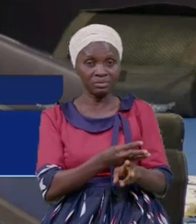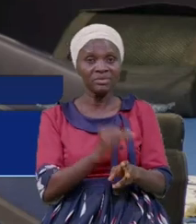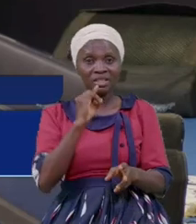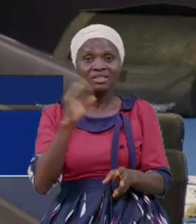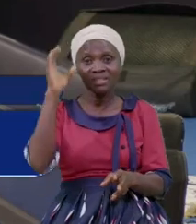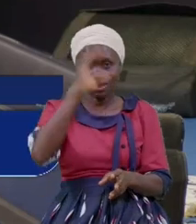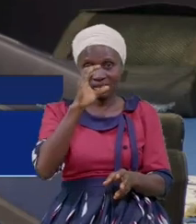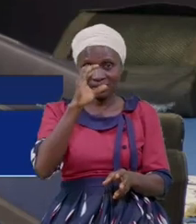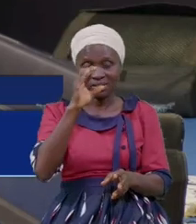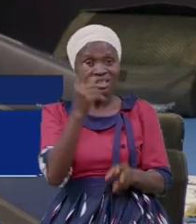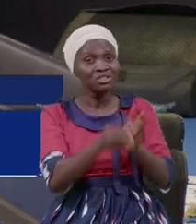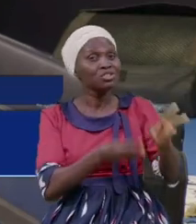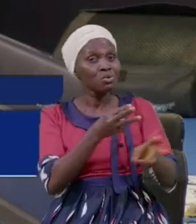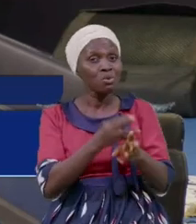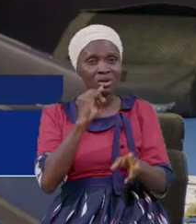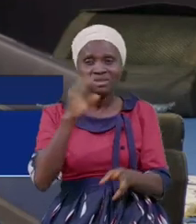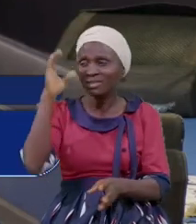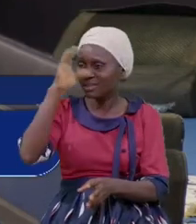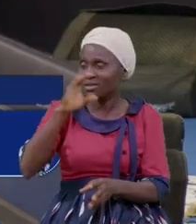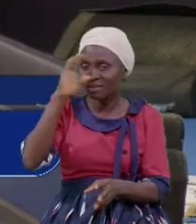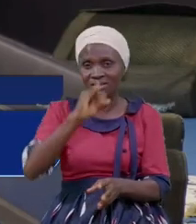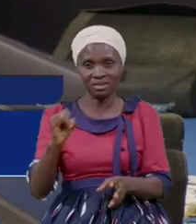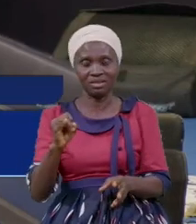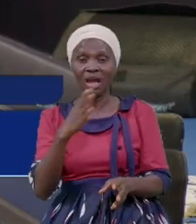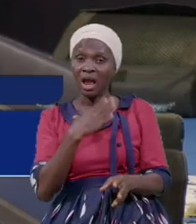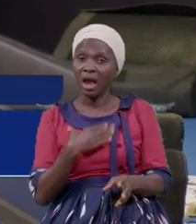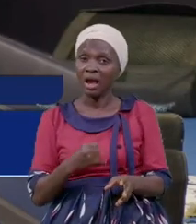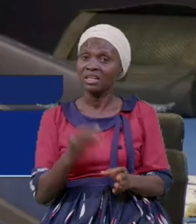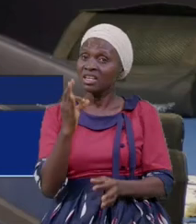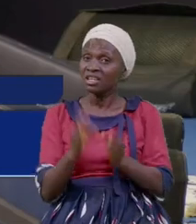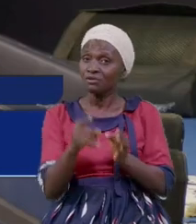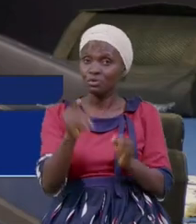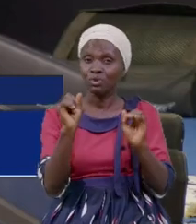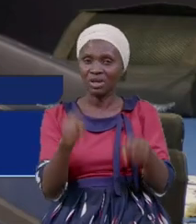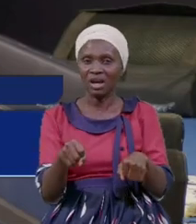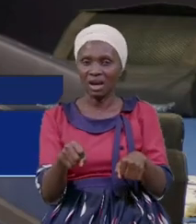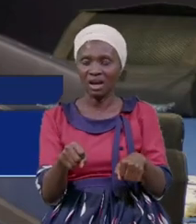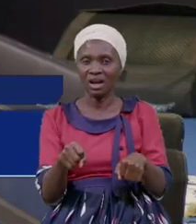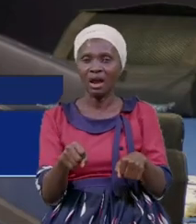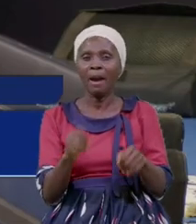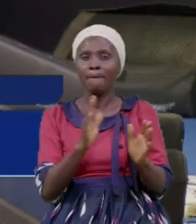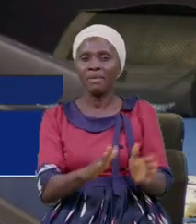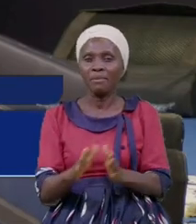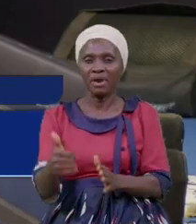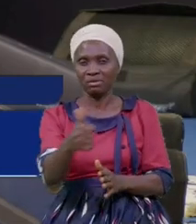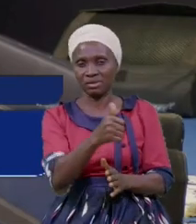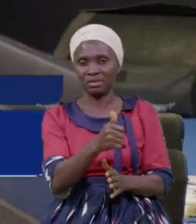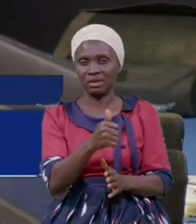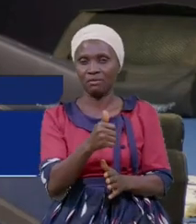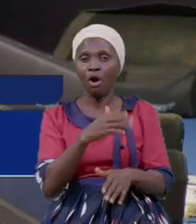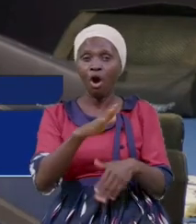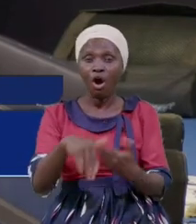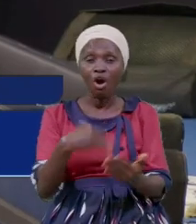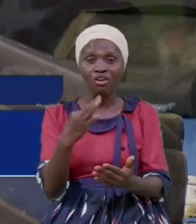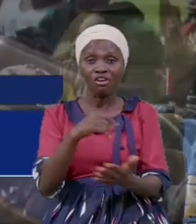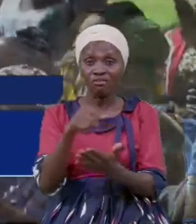et le monde regarde et si tu te prépares je crois un de ces jours je